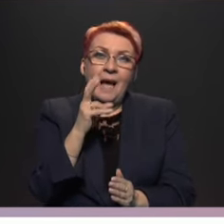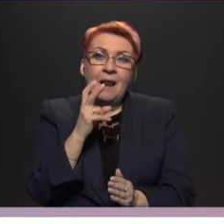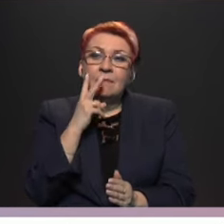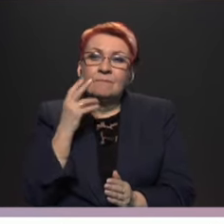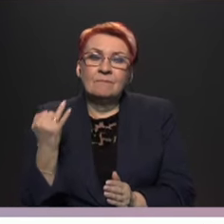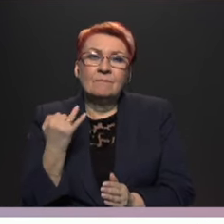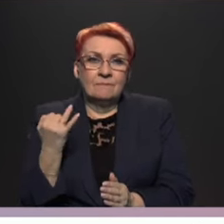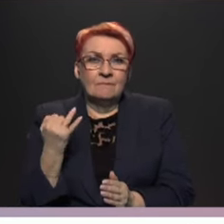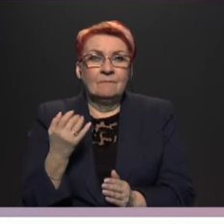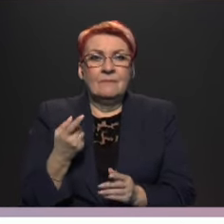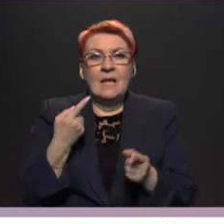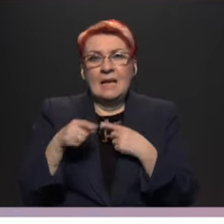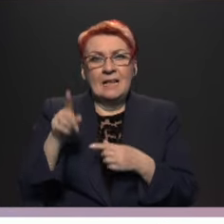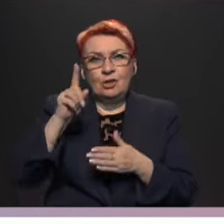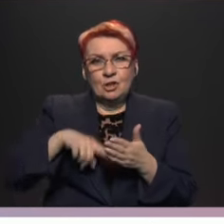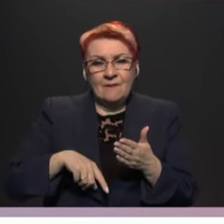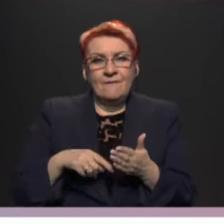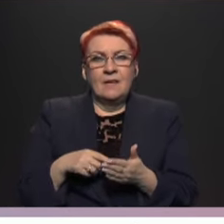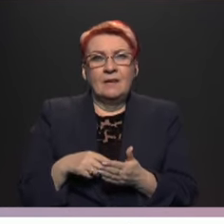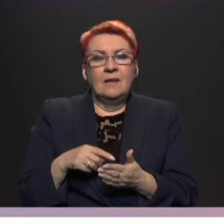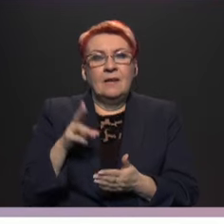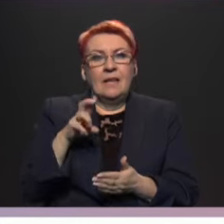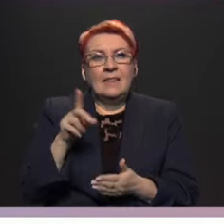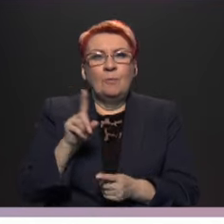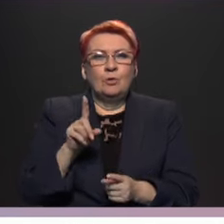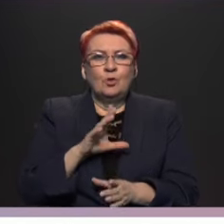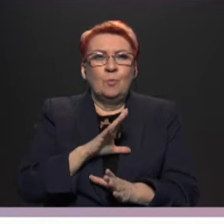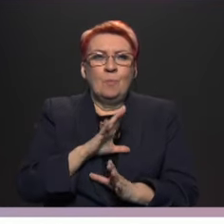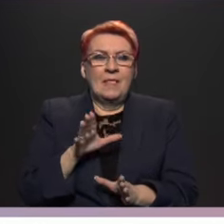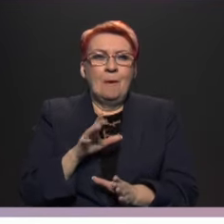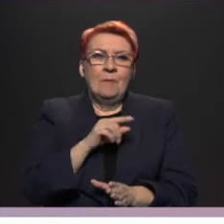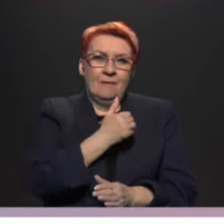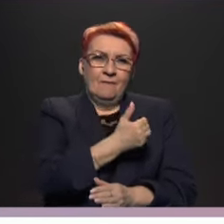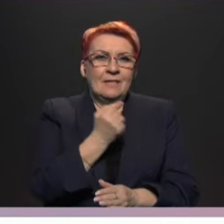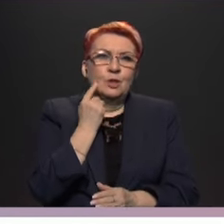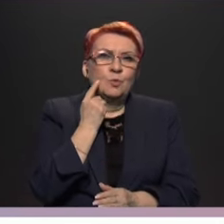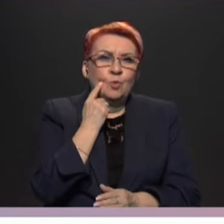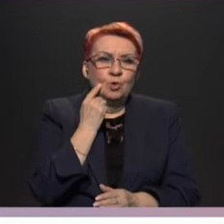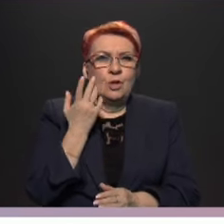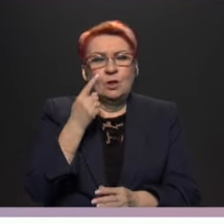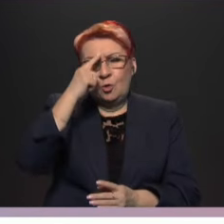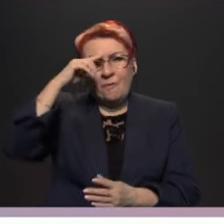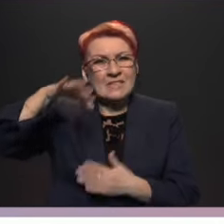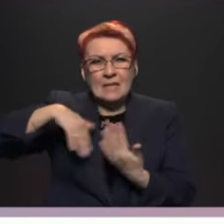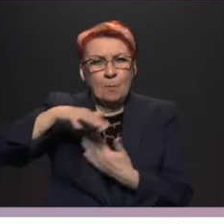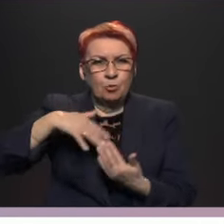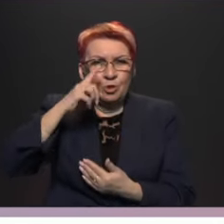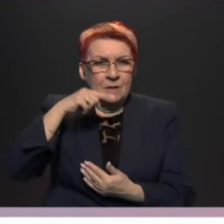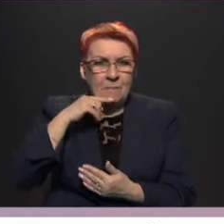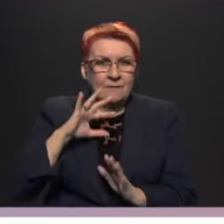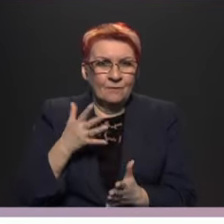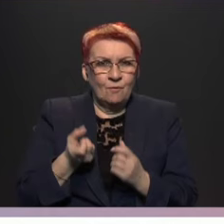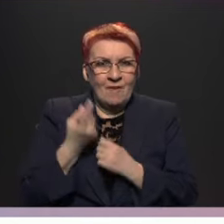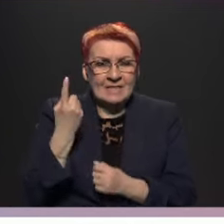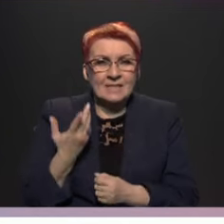читать писания различных религий, дабы не входить в смущение, в заблуждения какие-то непонятные, да, потому